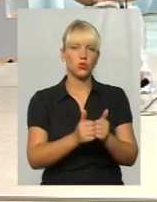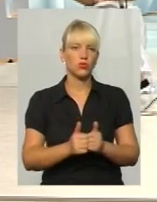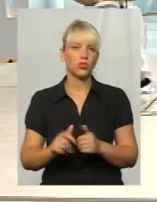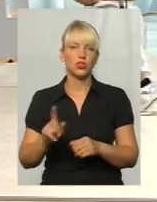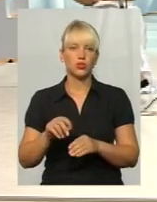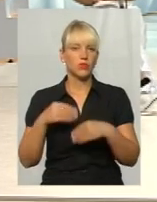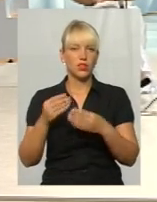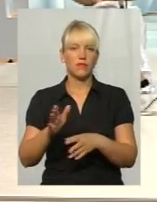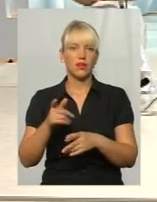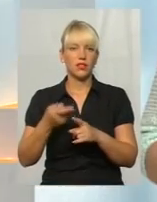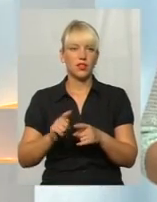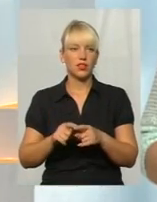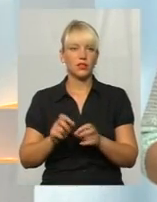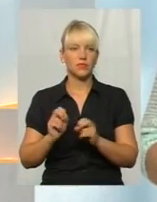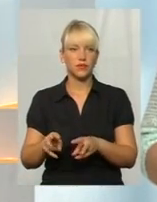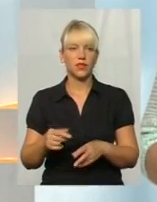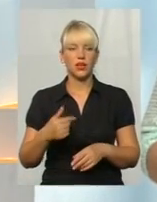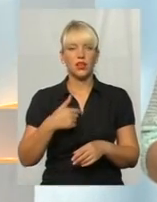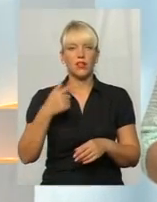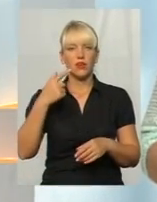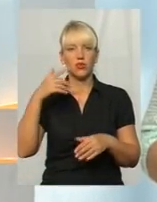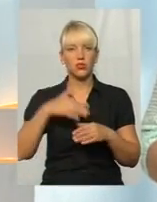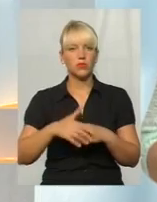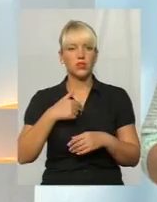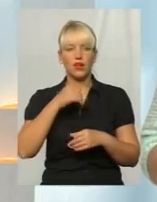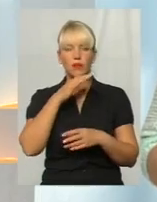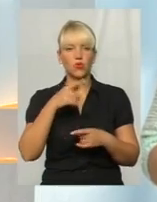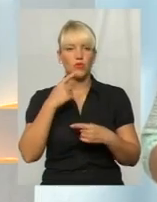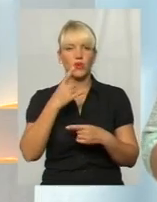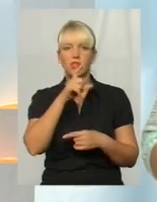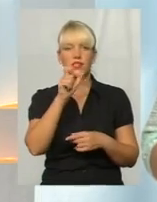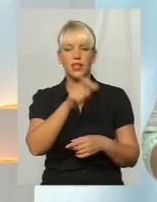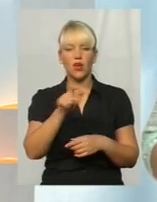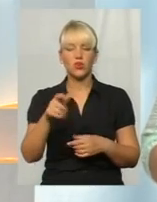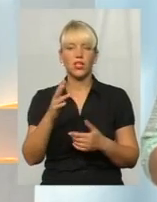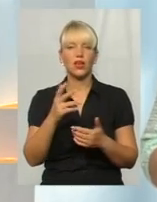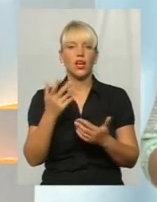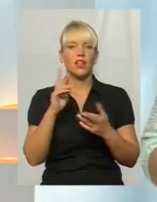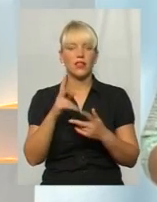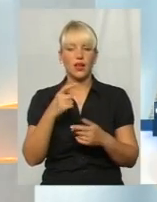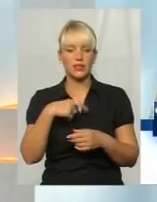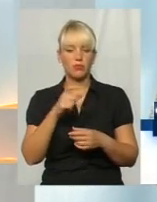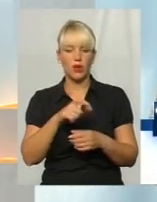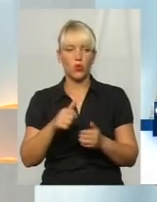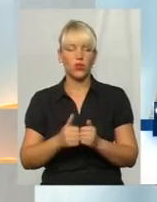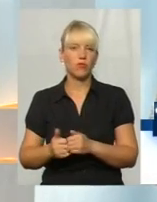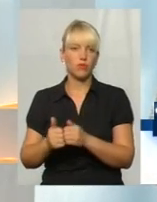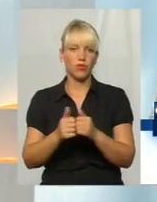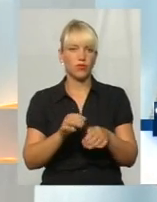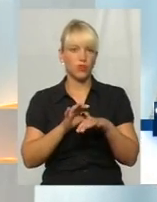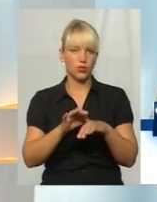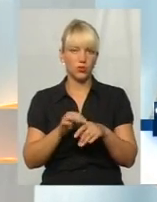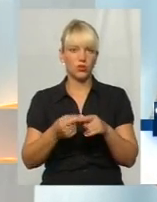небезпеку? Ну, ви розумієте, я не можу ручатися за людей, як вони в оточенні себе поводять. Але ми стараємося,